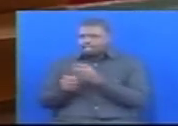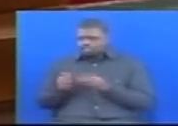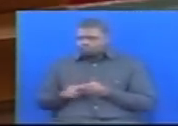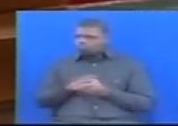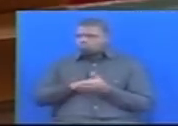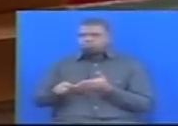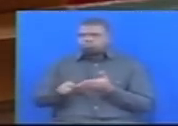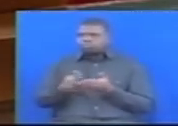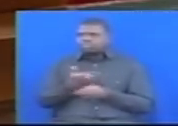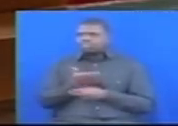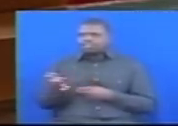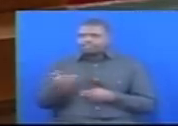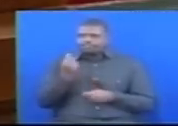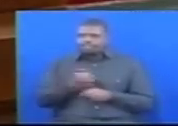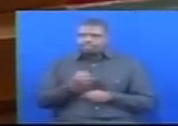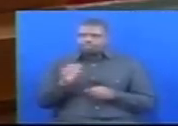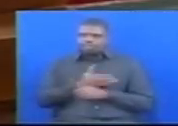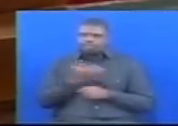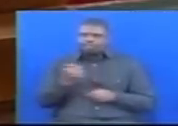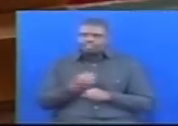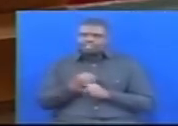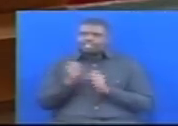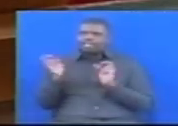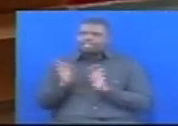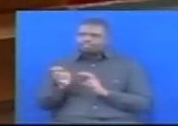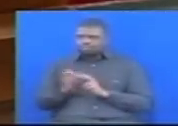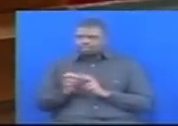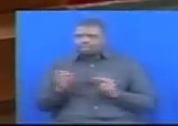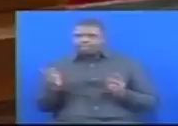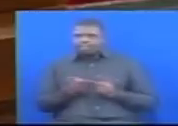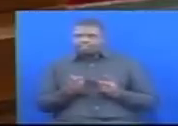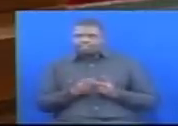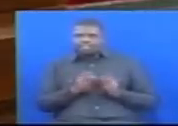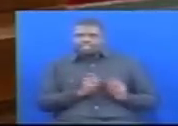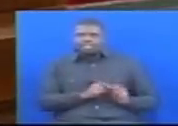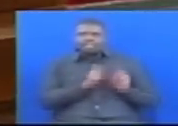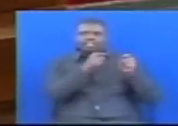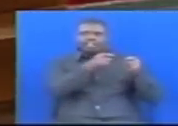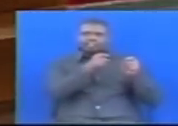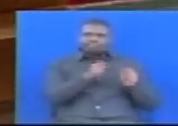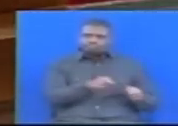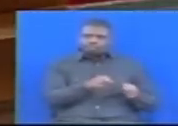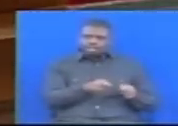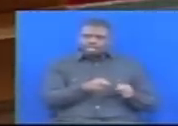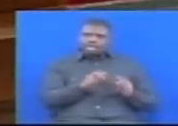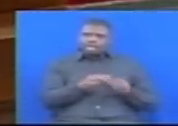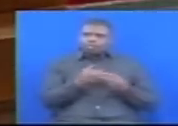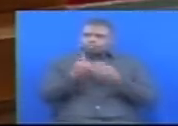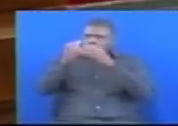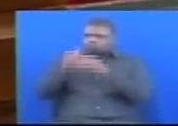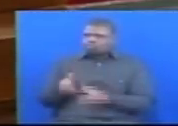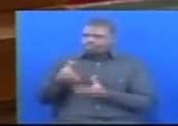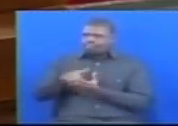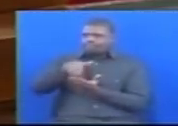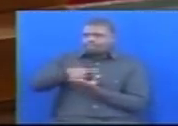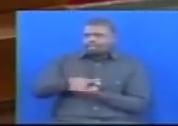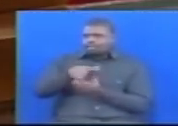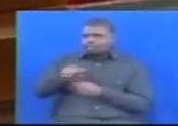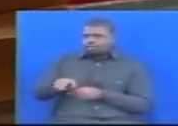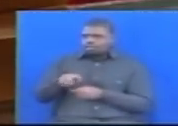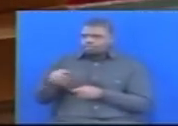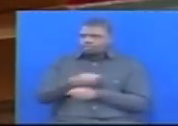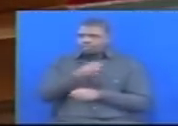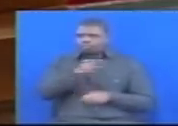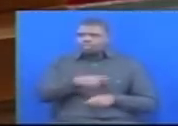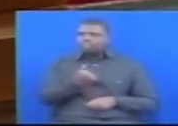tena kununua nguo, ile kazi ya ukarabati inafanyika na TANESCO. Lakini sio hivyo tu. Pale nguzo inapokuwa imefika maeneo hayo, inawezesha pia